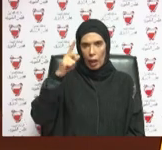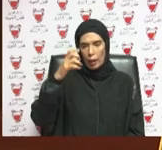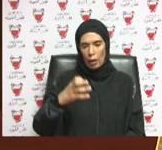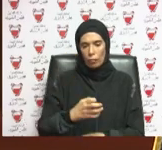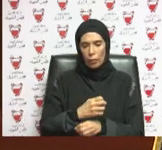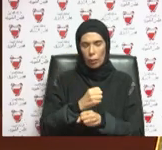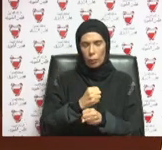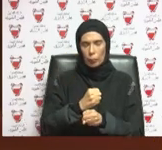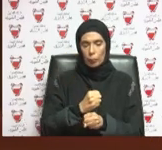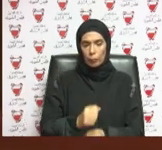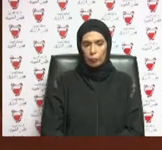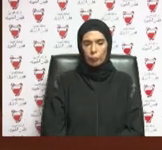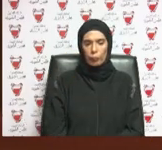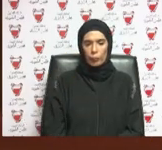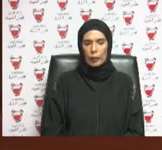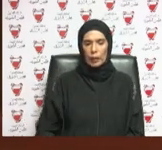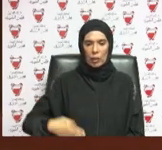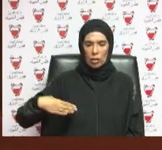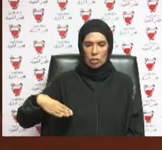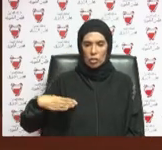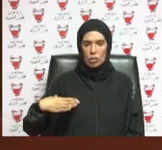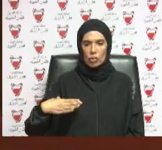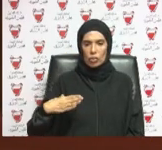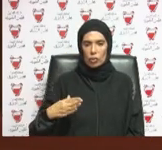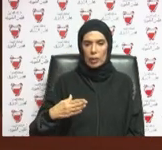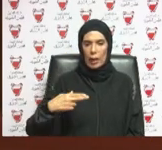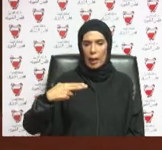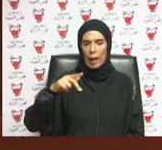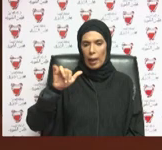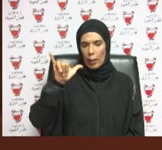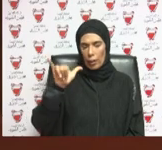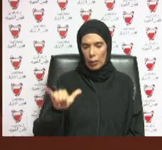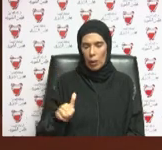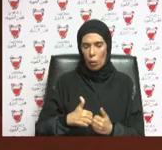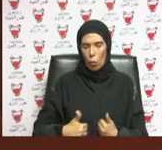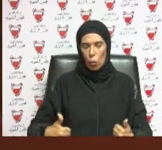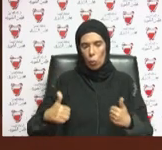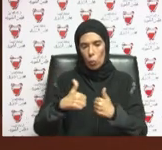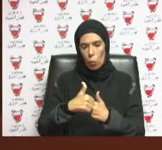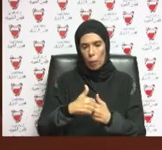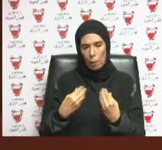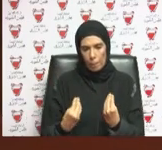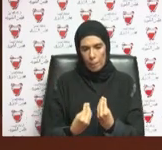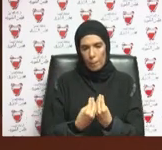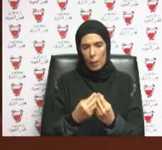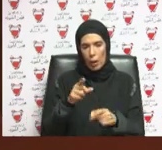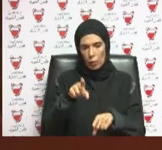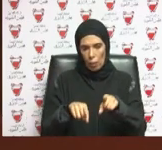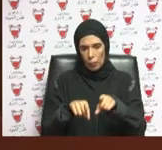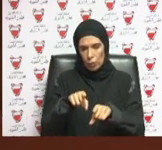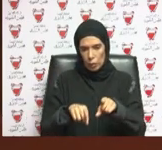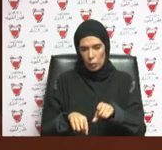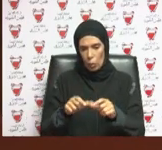الأعلى، وإلى سمو الشيخ علي بن خليفة آل خليفة وأخوانه وأسرته الكريمة وأسرة آل خليفة